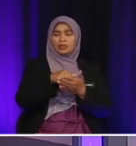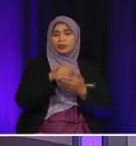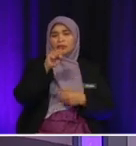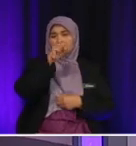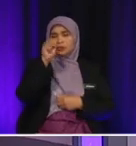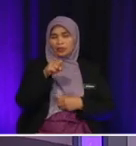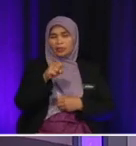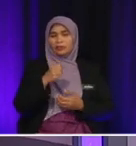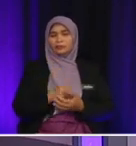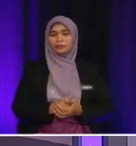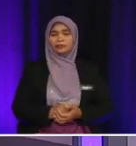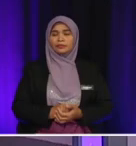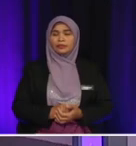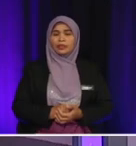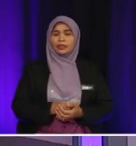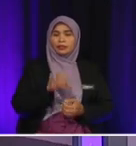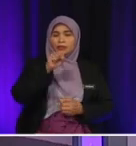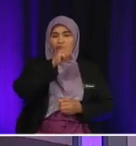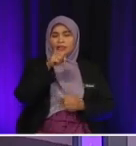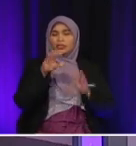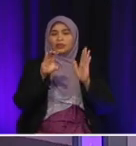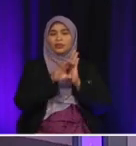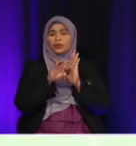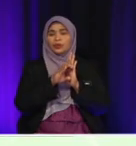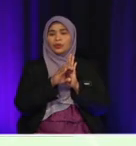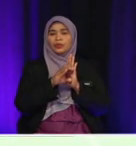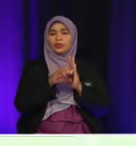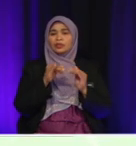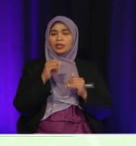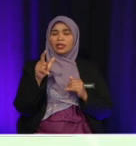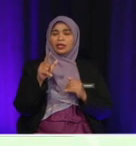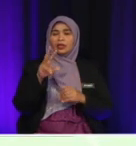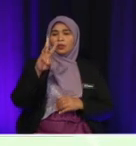nombor l soalan contoh di sini 5A